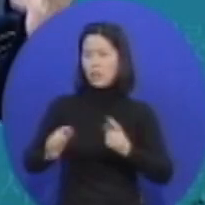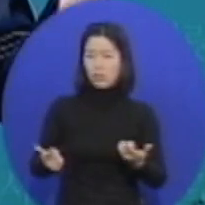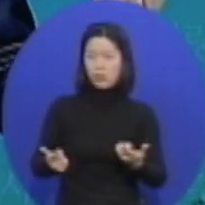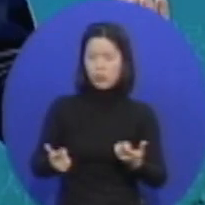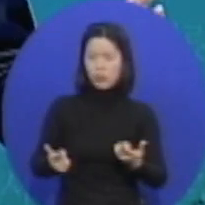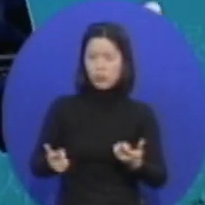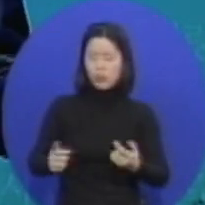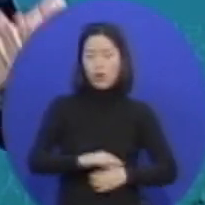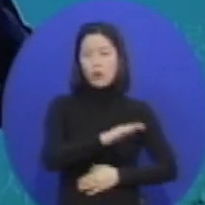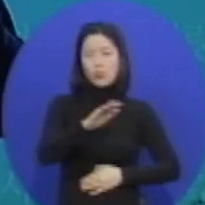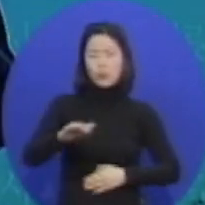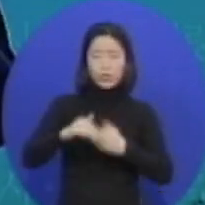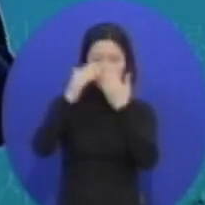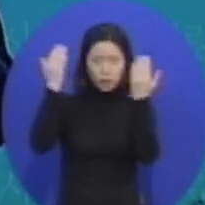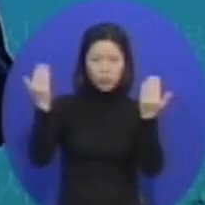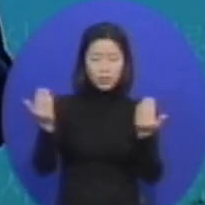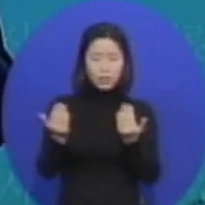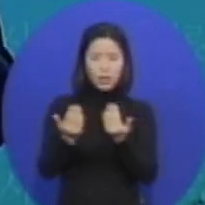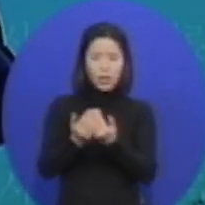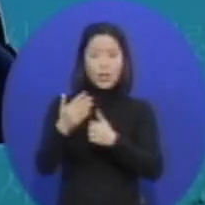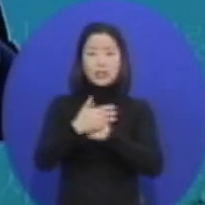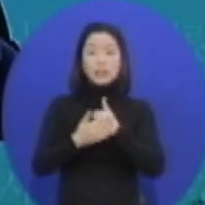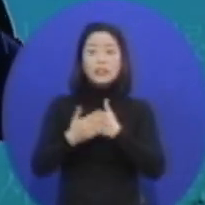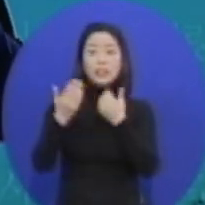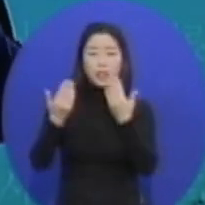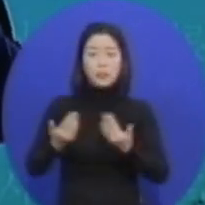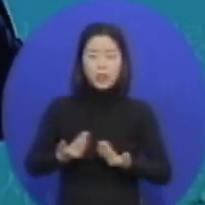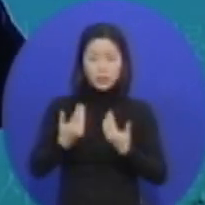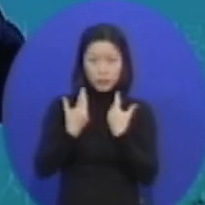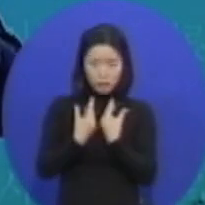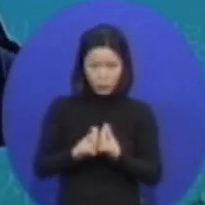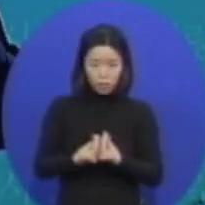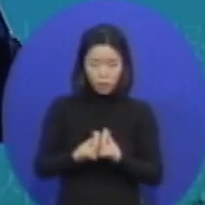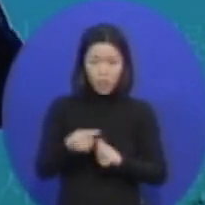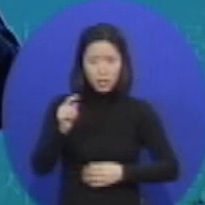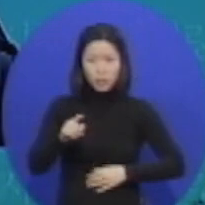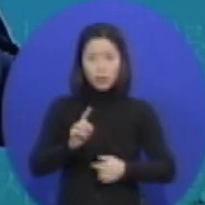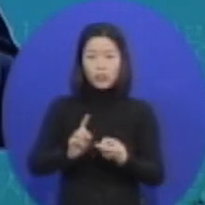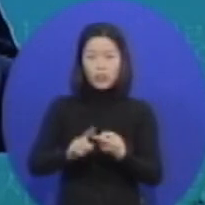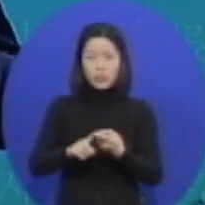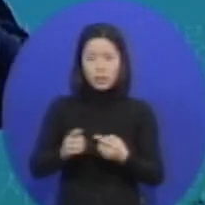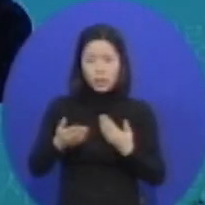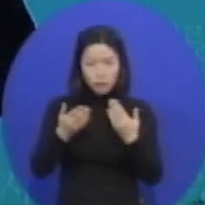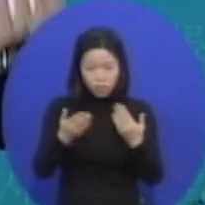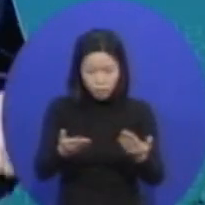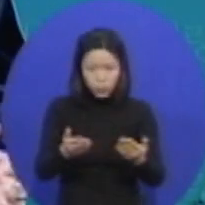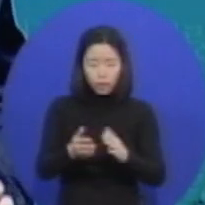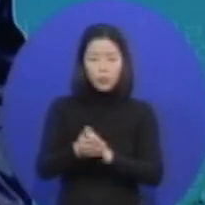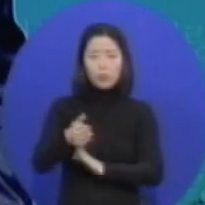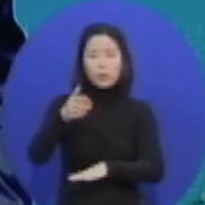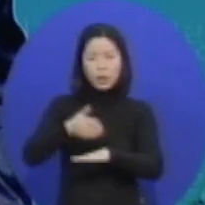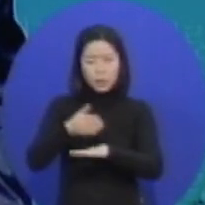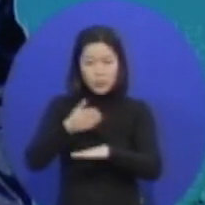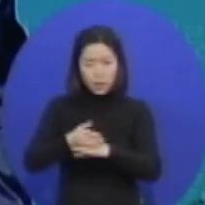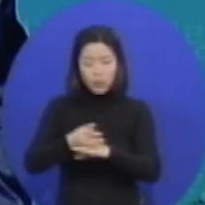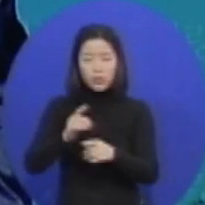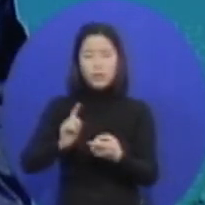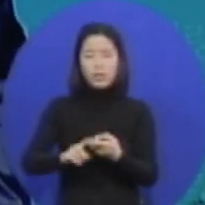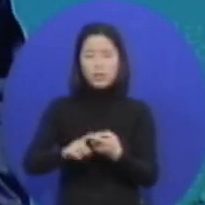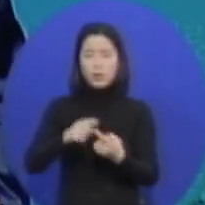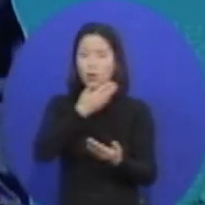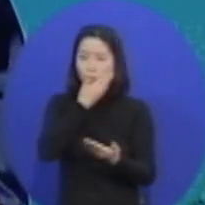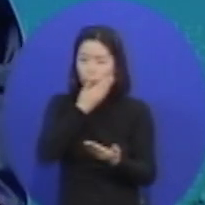우리는 다 은혜 받은 경우에 그것을 보답하고 감사하는 것을 다 귀하게 여깁니다